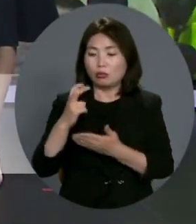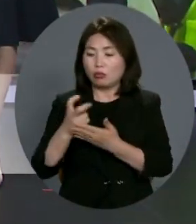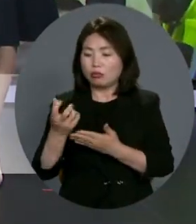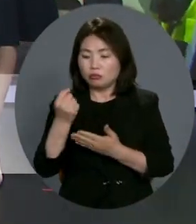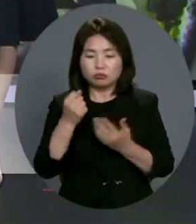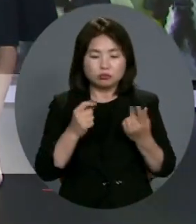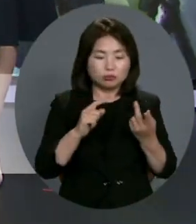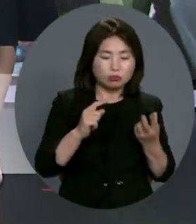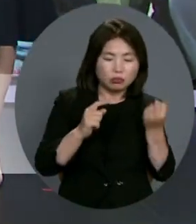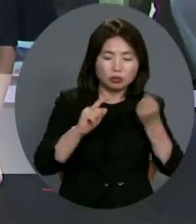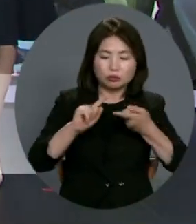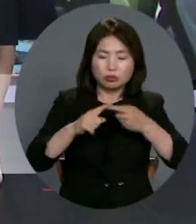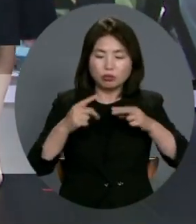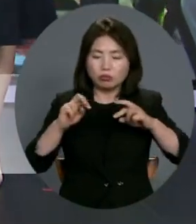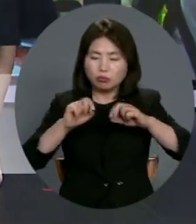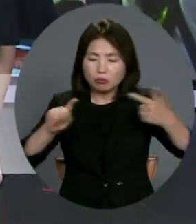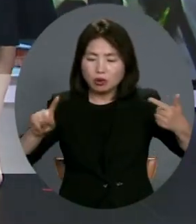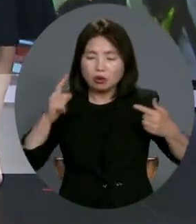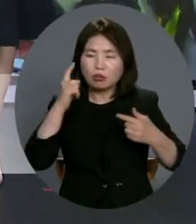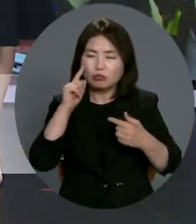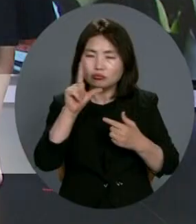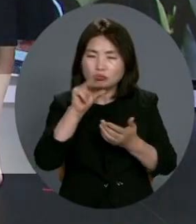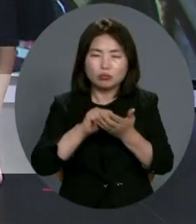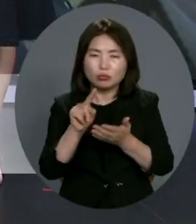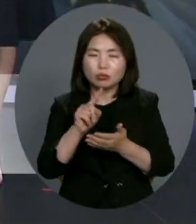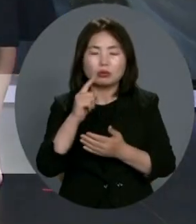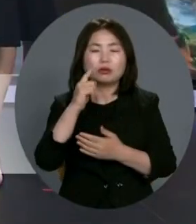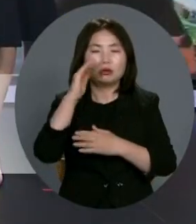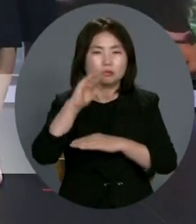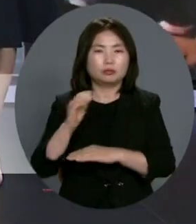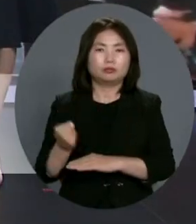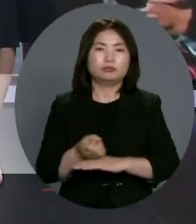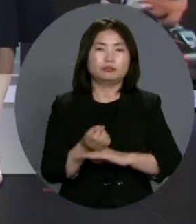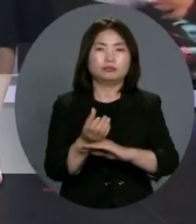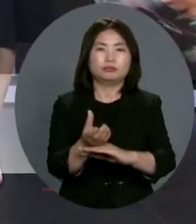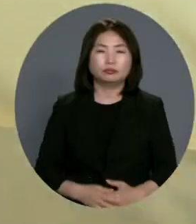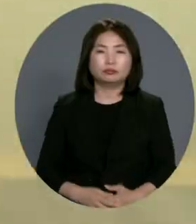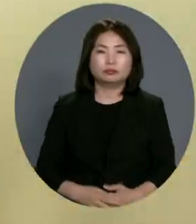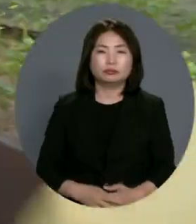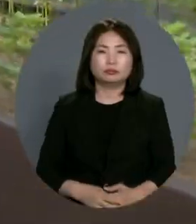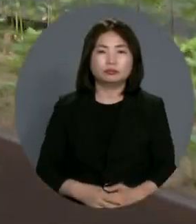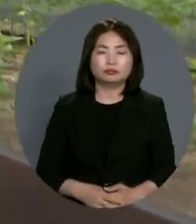법적인 문제가 있는 건지 따져보겠습니다. 먼저 손은민 기자입니다.